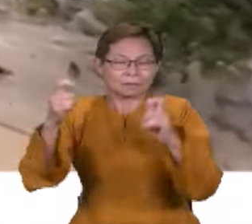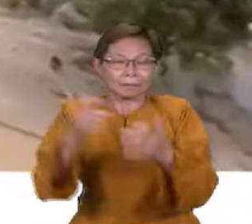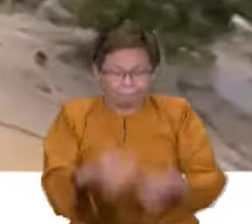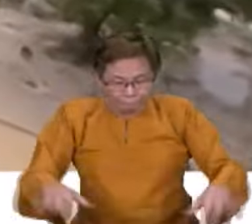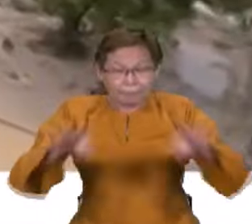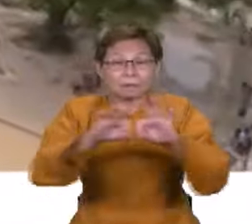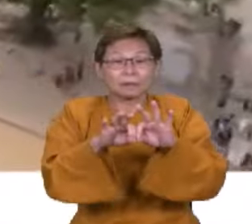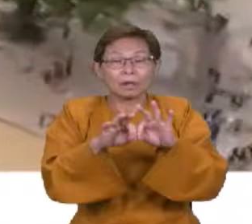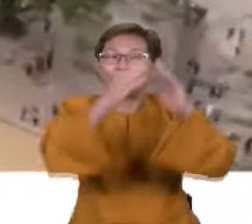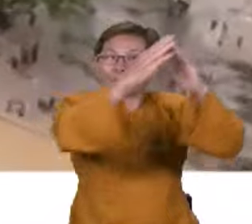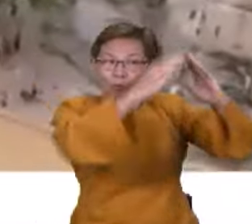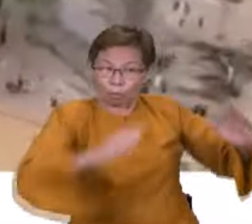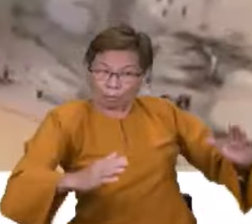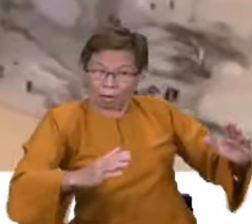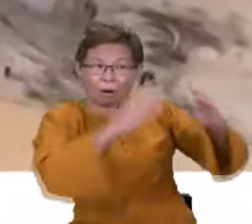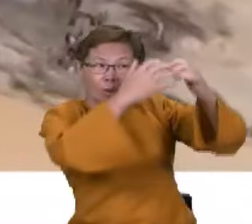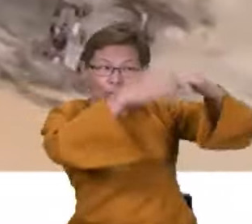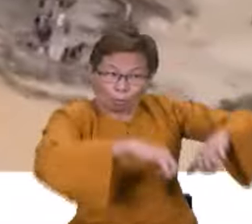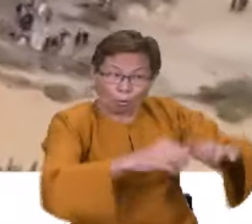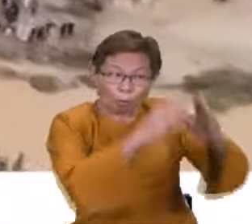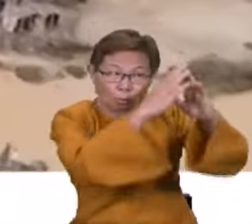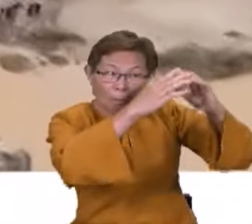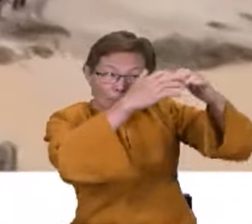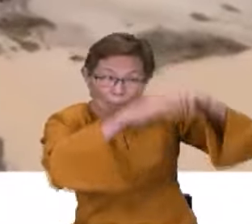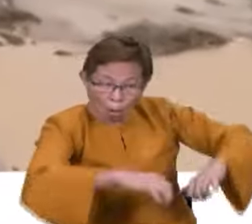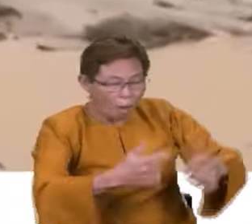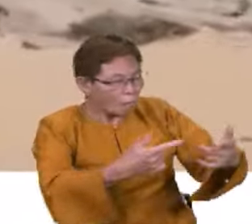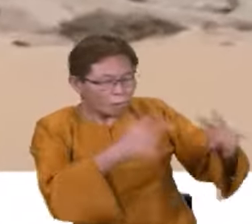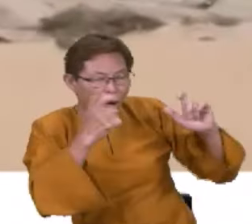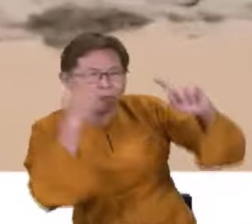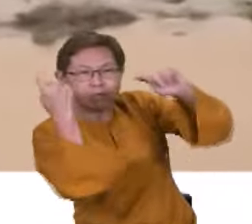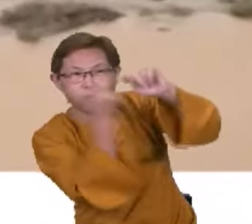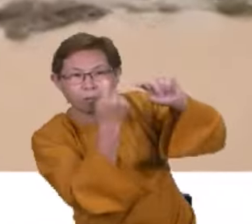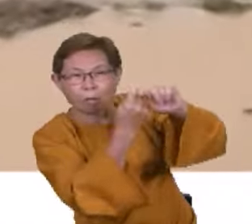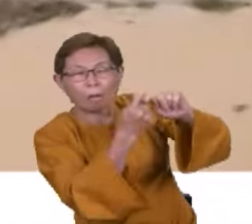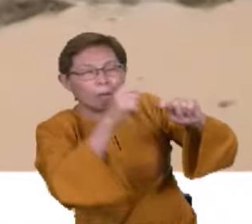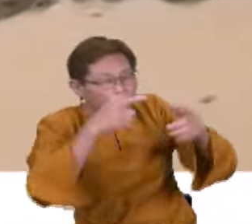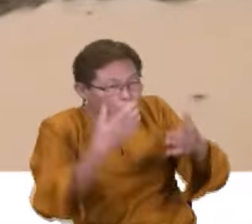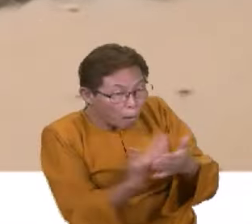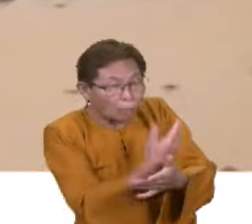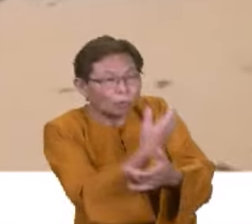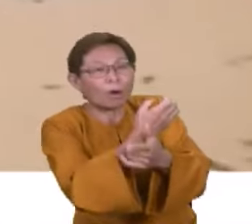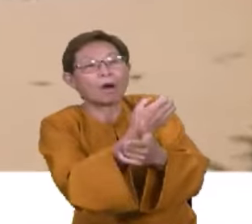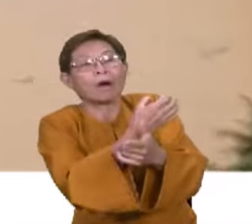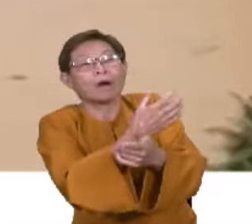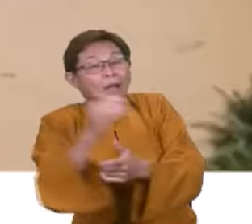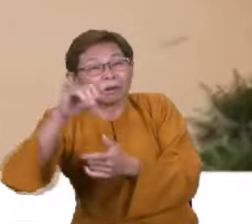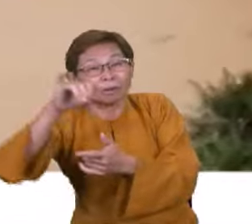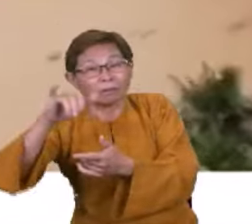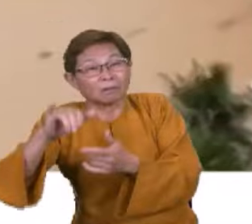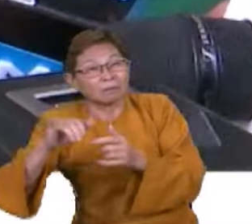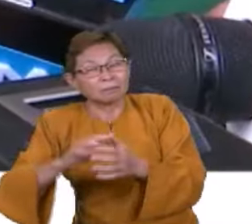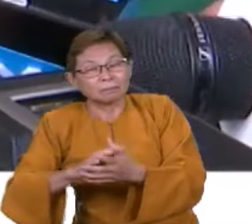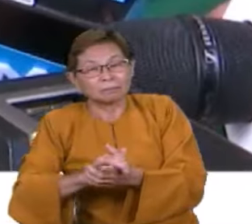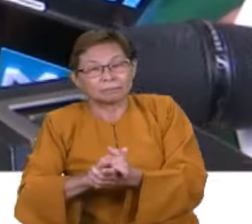adalah rumah apabila roboh perlu disegerakan dari segi pembinaan baru, dan yang